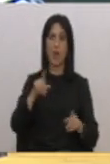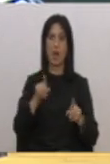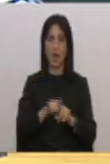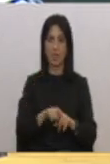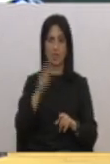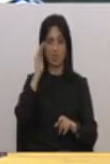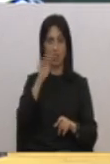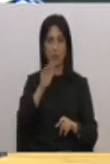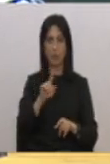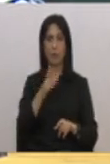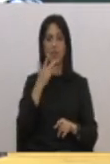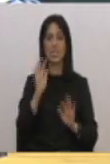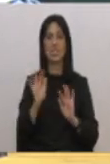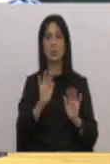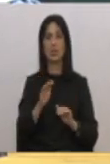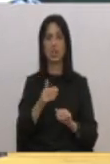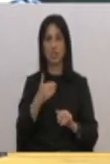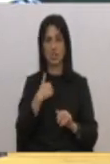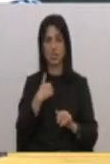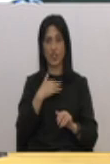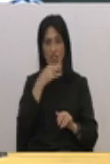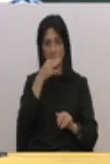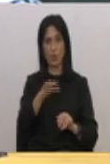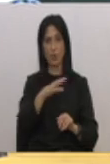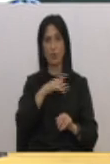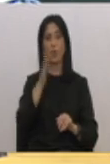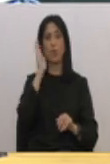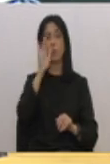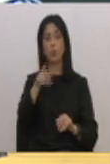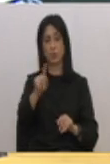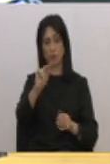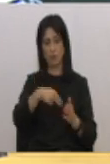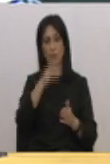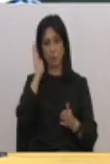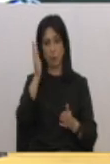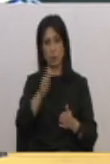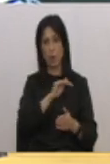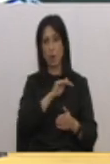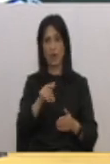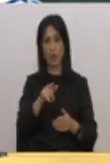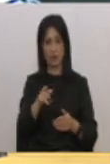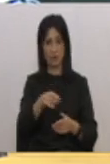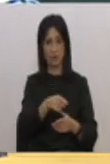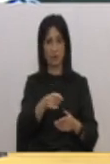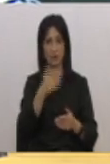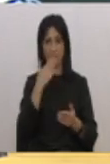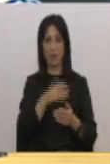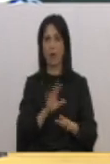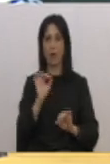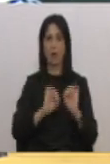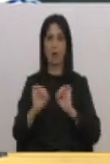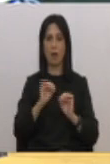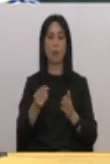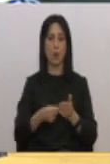იმასაც შეგახსენებთ, რომ ნაციონალურ მოძრაობას ჩვენ გეუბნებოდით, რომ თქვენ მოგიწადათ ხელმოწერა შესამის დოკუმენტზე, თუმცა ამ უფრო არ მოაწერეთ